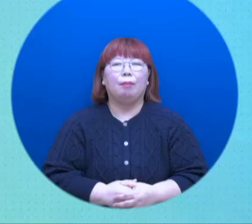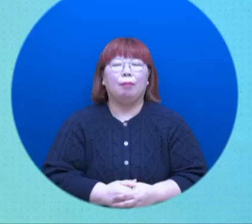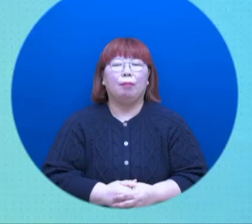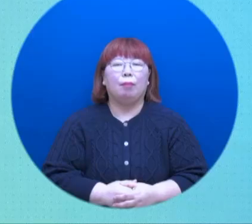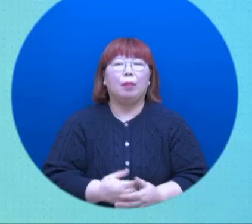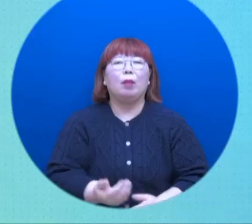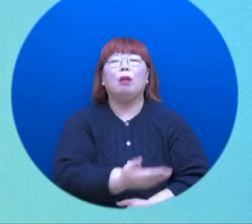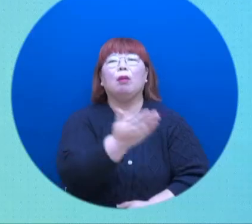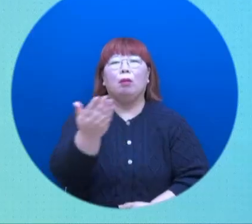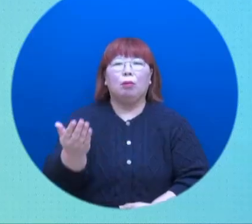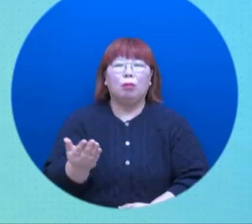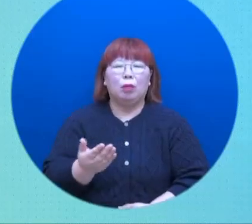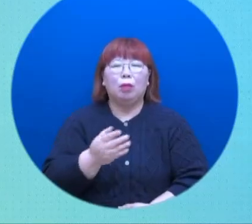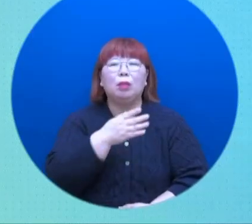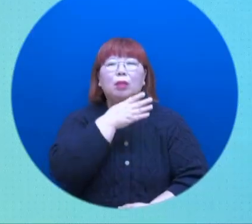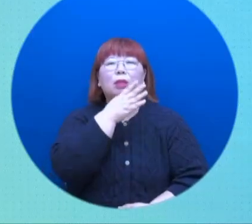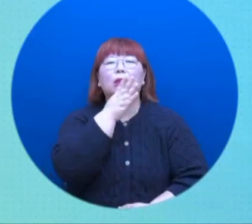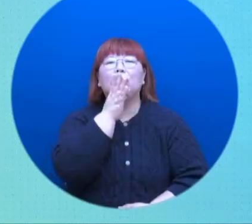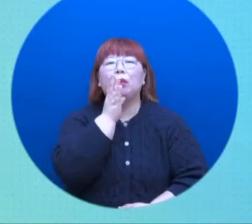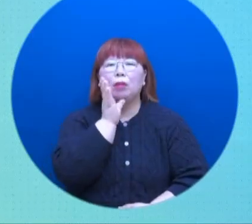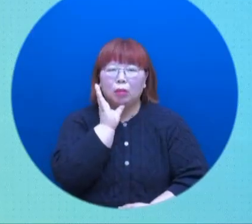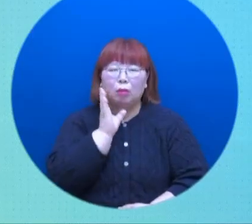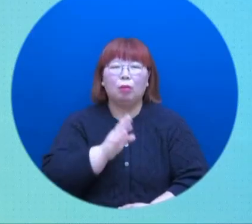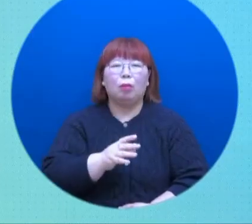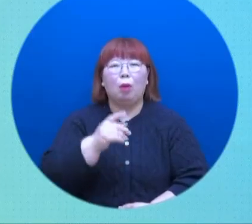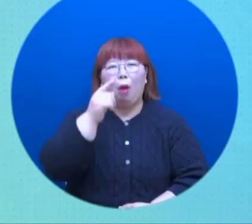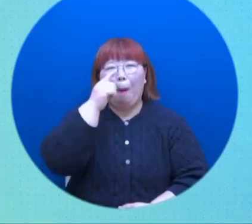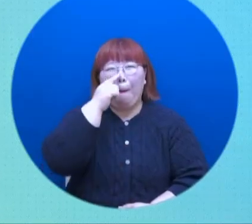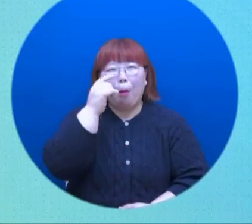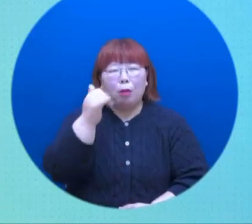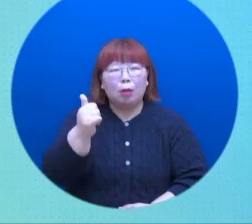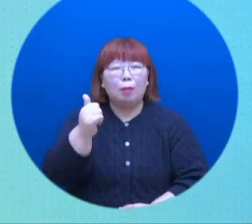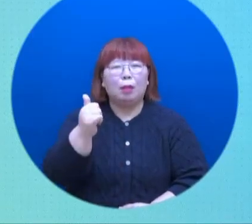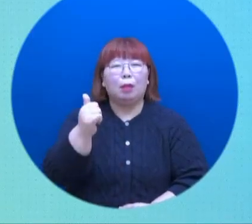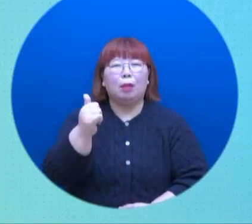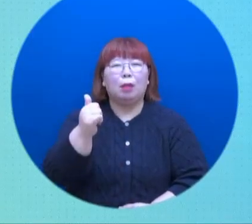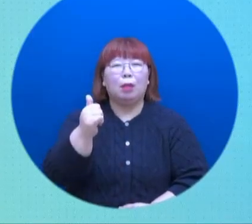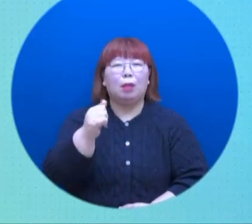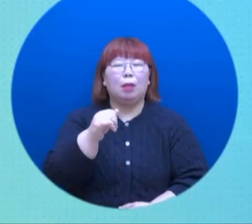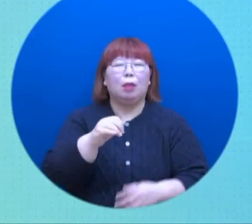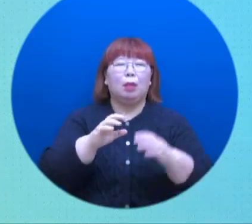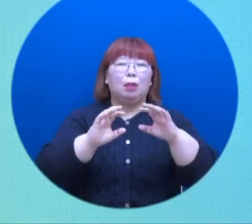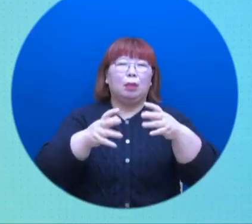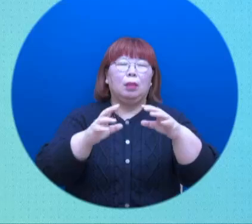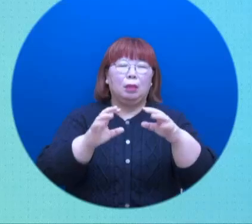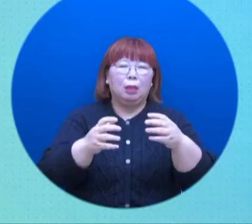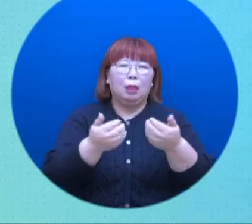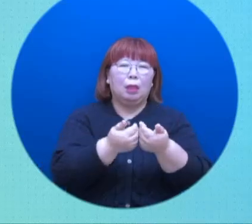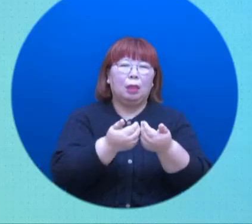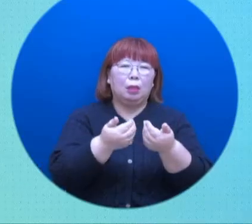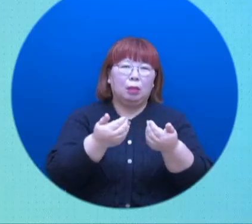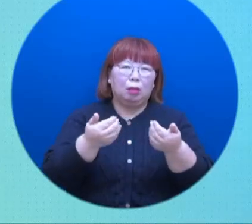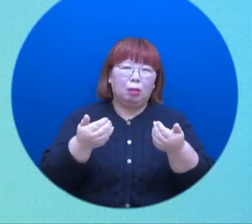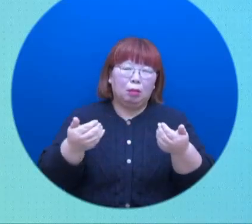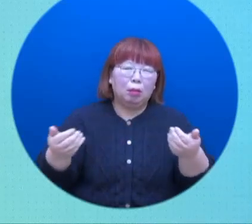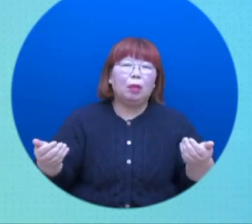여러분이 나이가 들고 이제 어머니 아버지가 이 세상을 떠나실